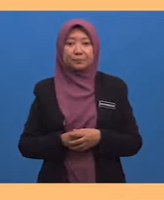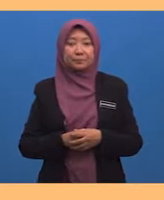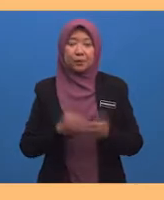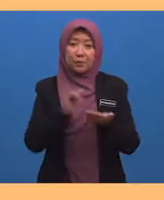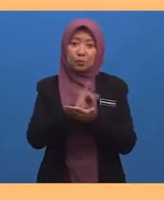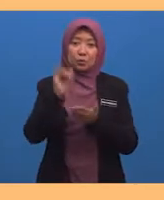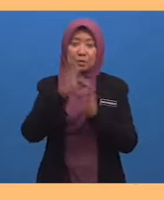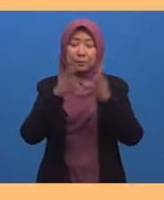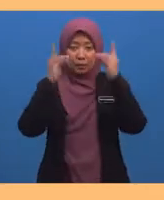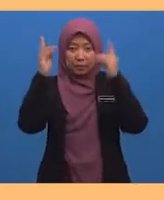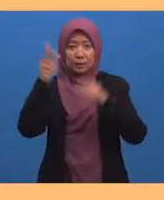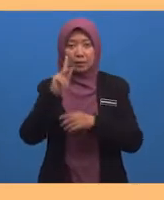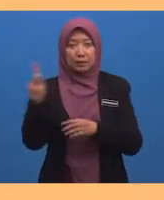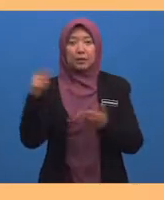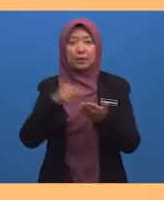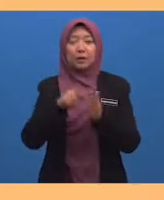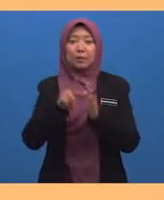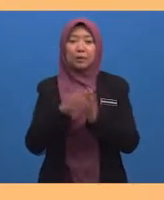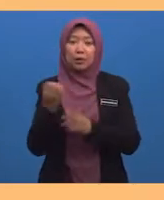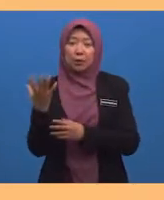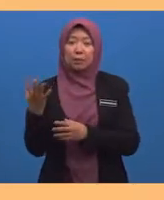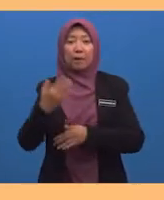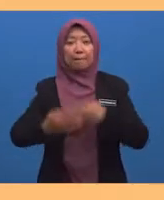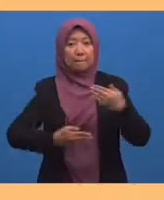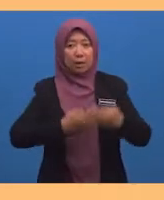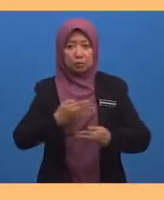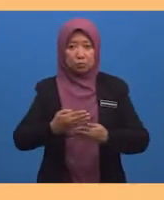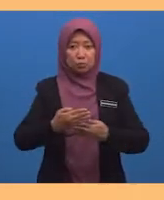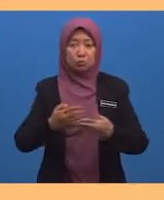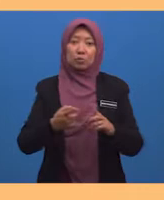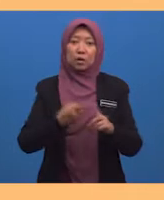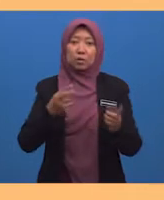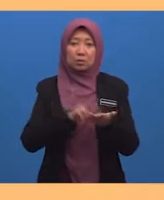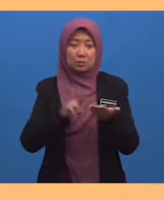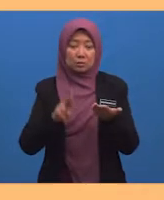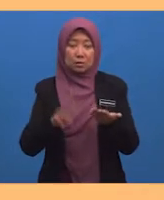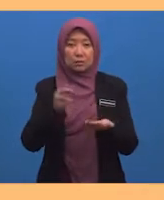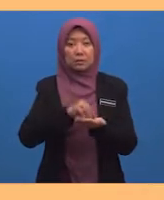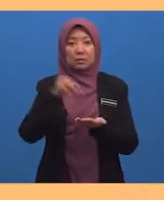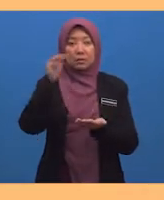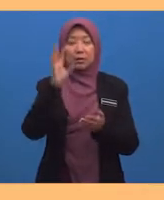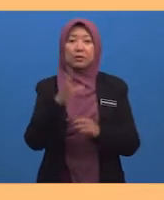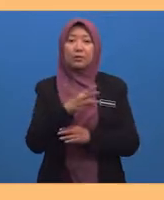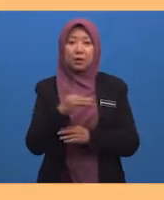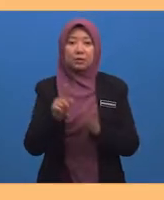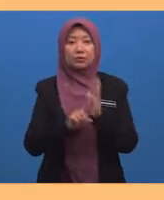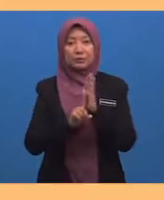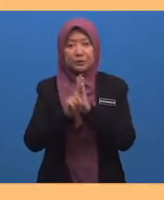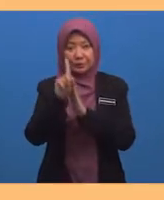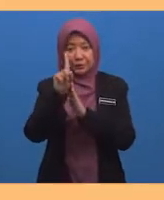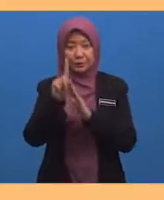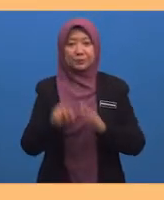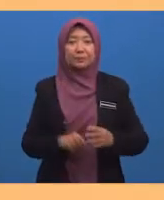Institusi pendidikan di Aceh berkembang maju sama ada daripada peringkat rendah, menengah dan tinggi.